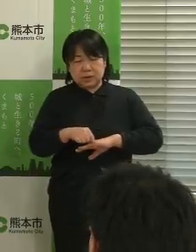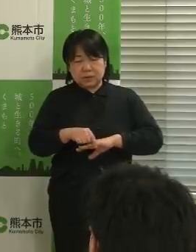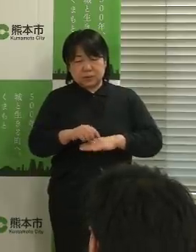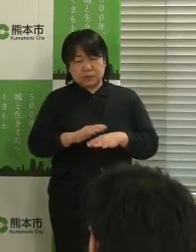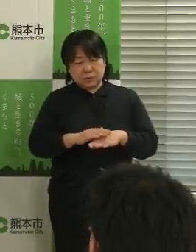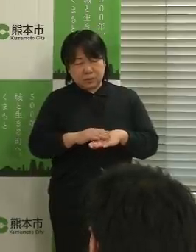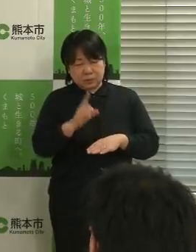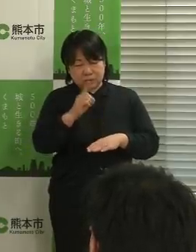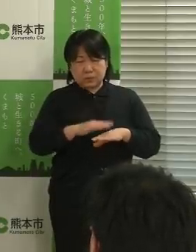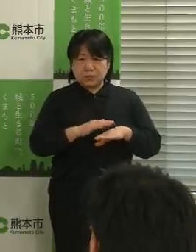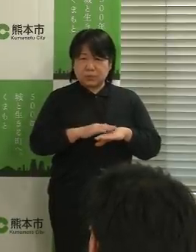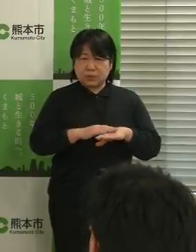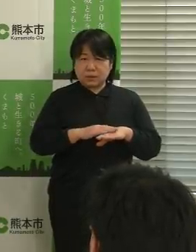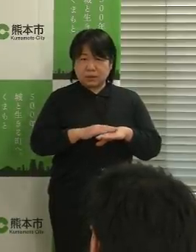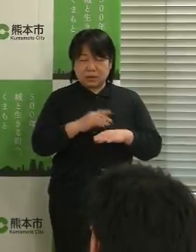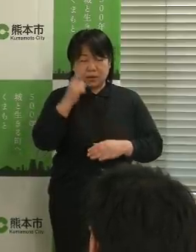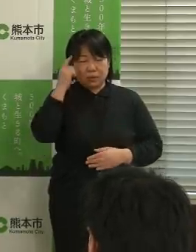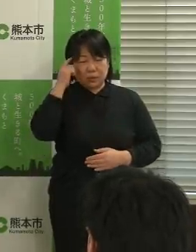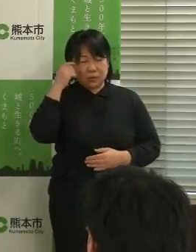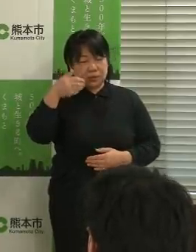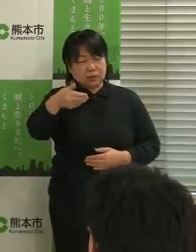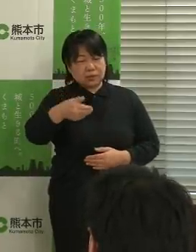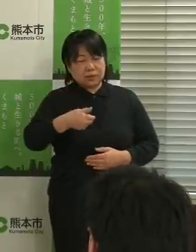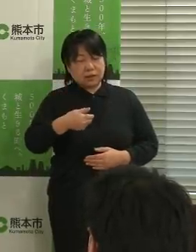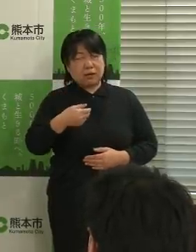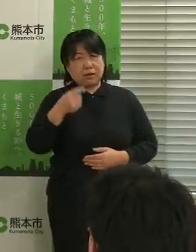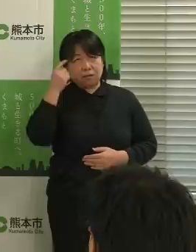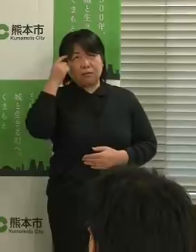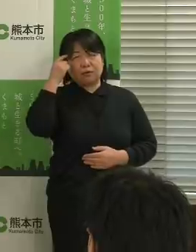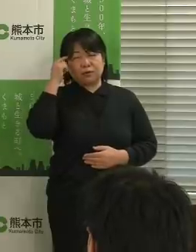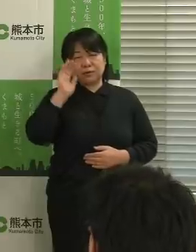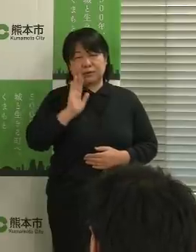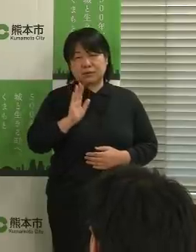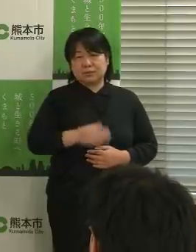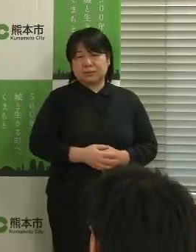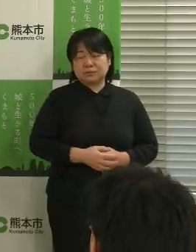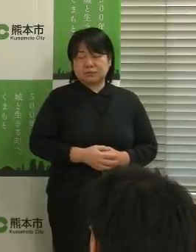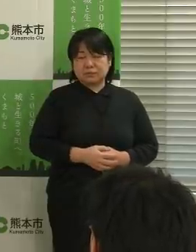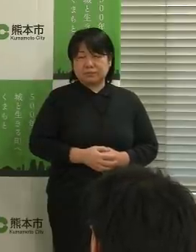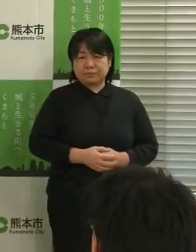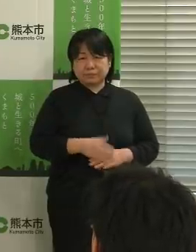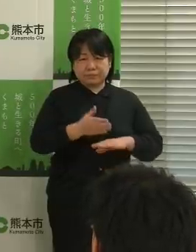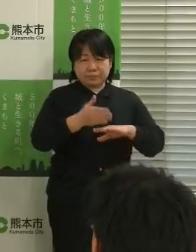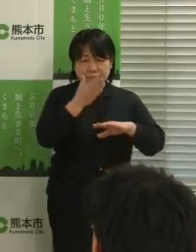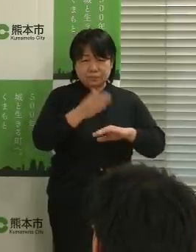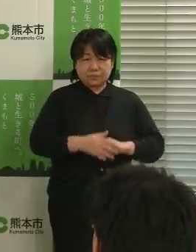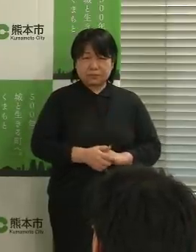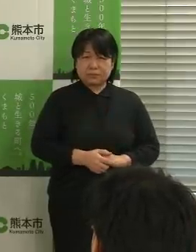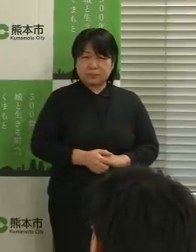、今ご質問をお聞きしてですね、一つのヒントにさせていただきたいと思います。ありがとうございました。